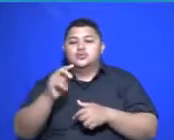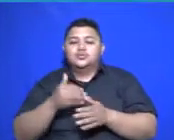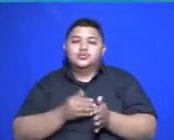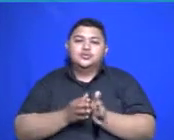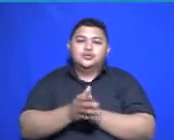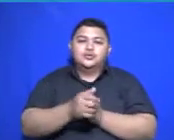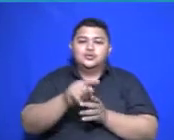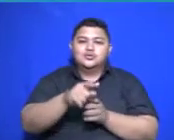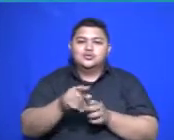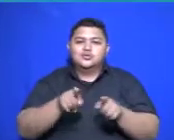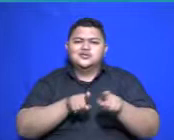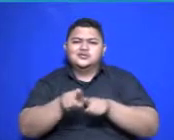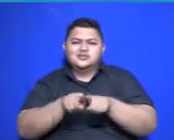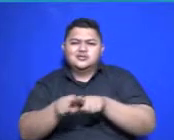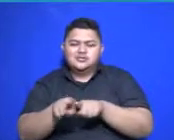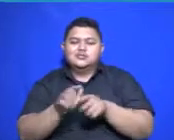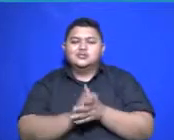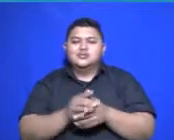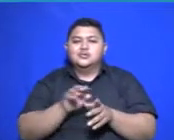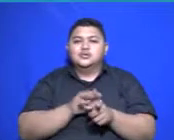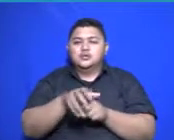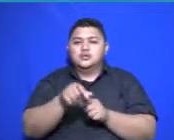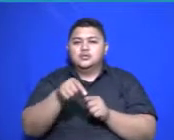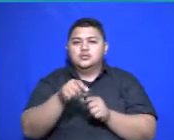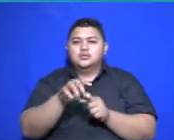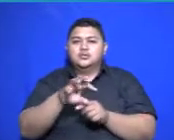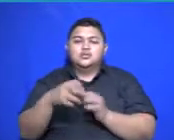daya saing, serta pengaruhnya pada kapasitas dan